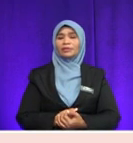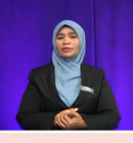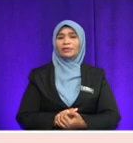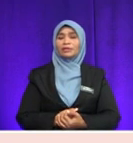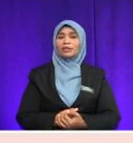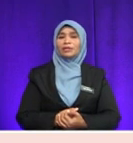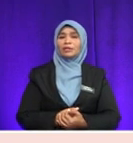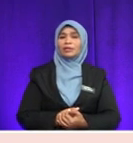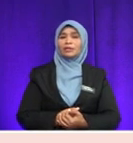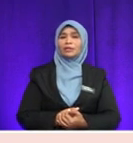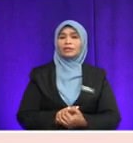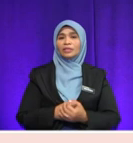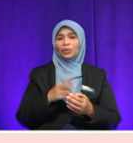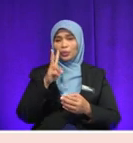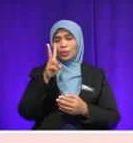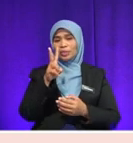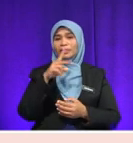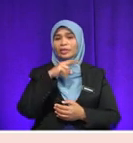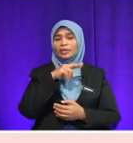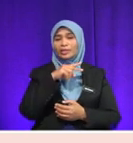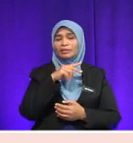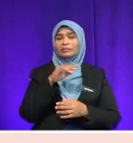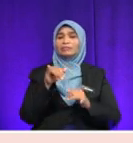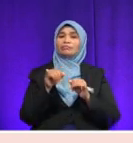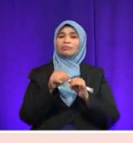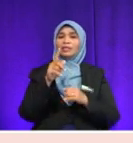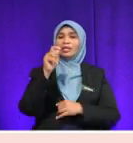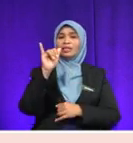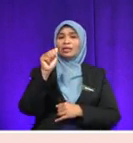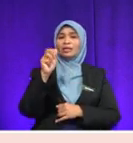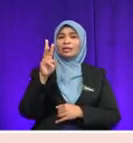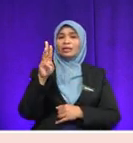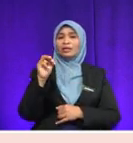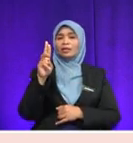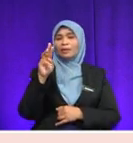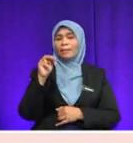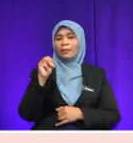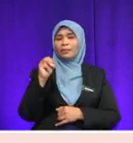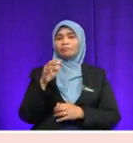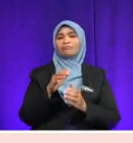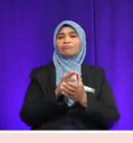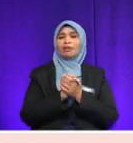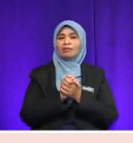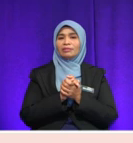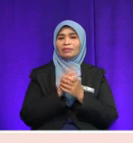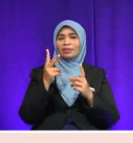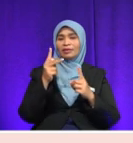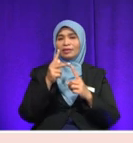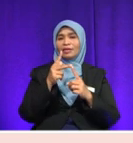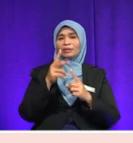belah kakinya bertayamum juga dua marca Tania kepada nazran oke